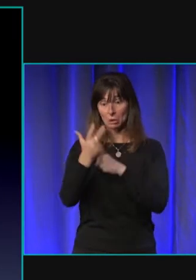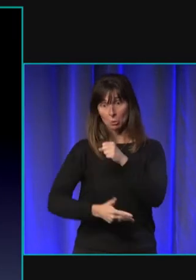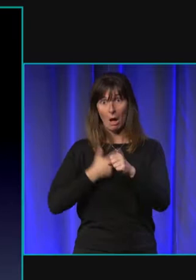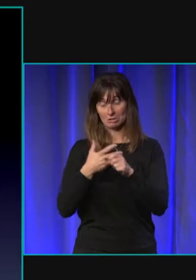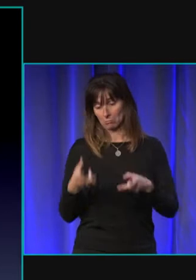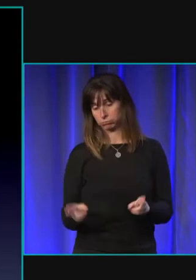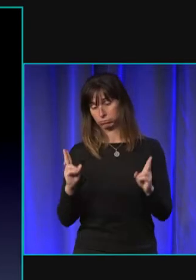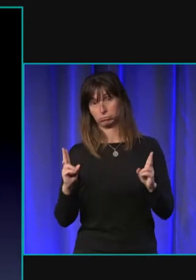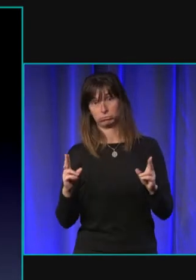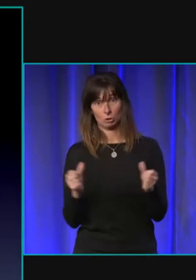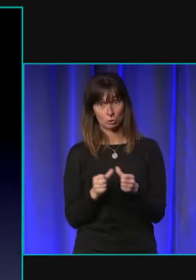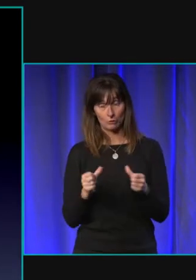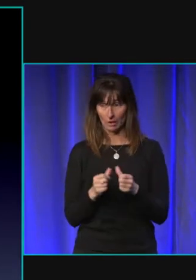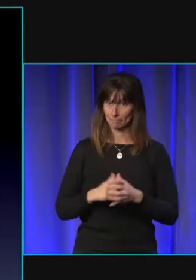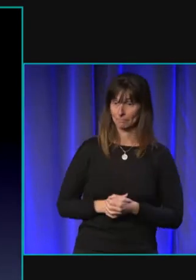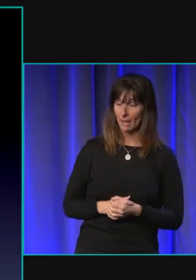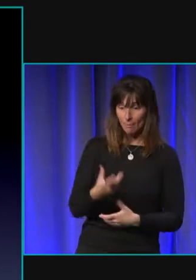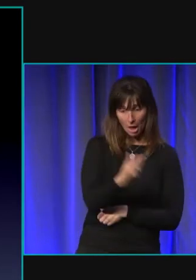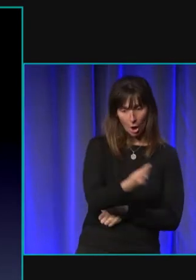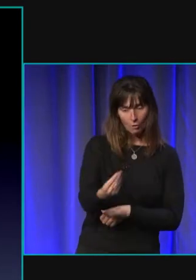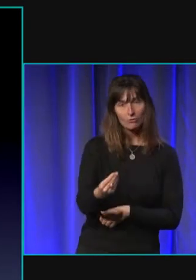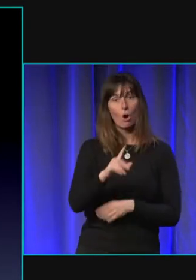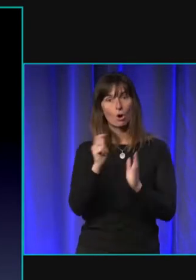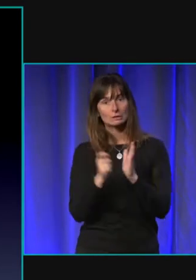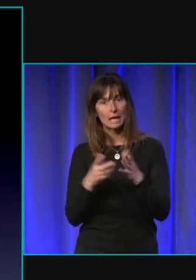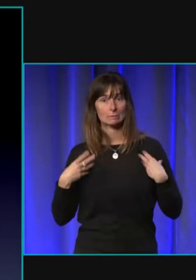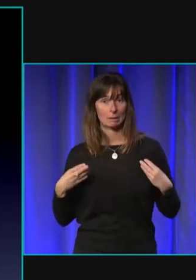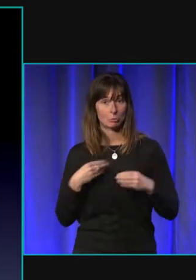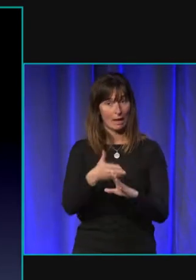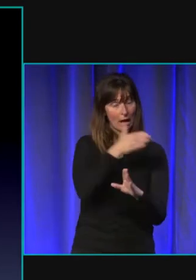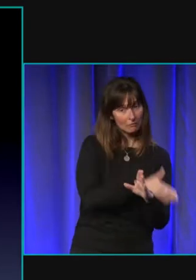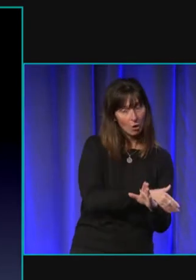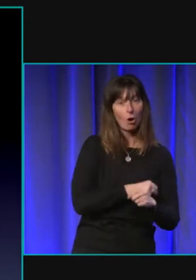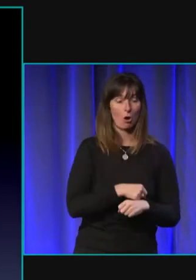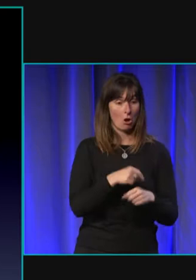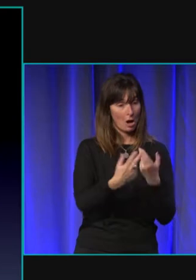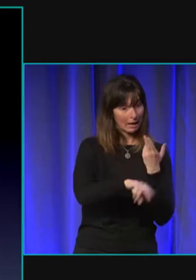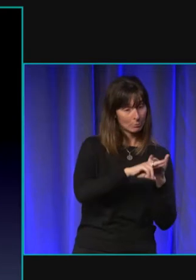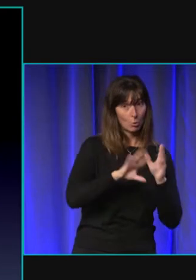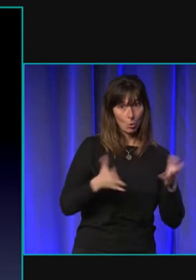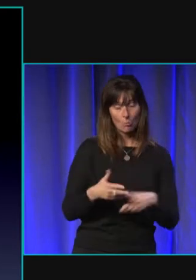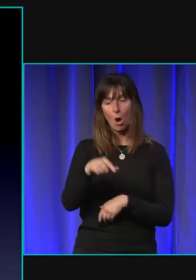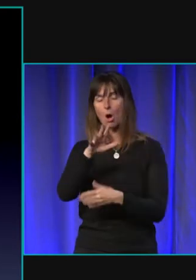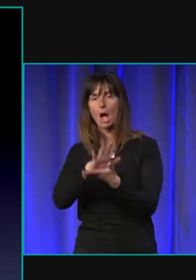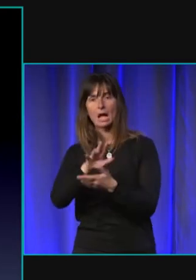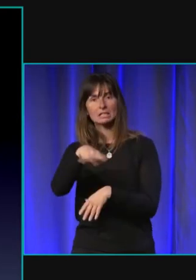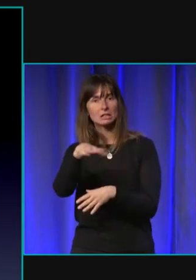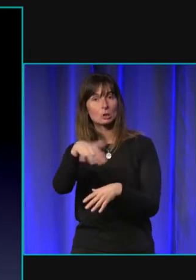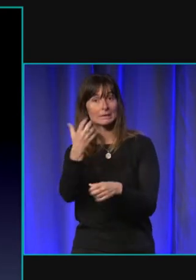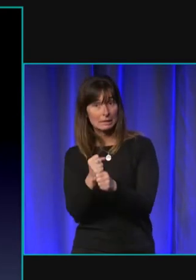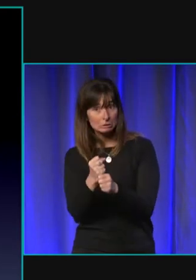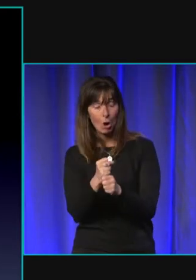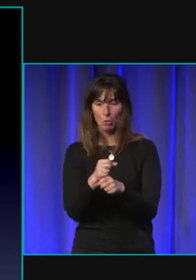j'ai étudié la réponse des enfants prépubères, des adolescents de 14-15 ans et puis des adultes sur les efforts intenses et répétés. Donc on a